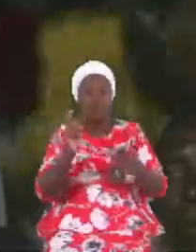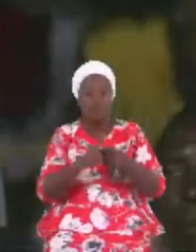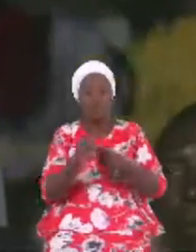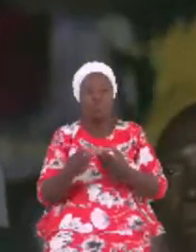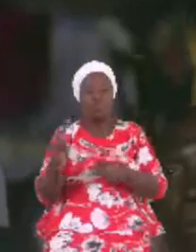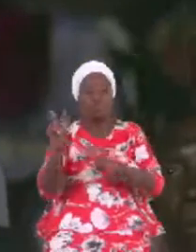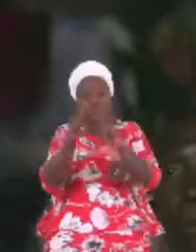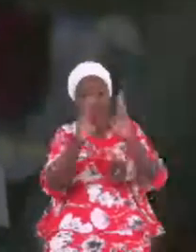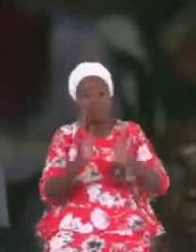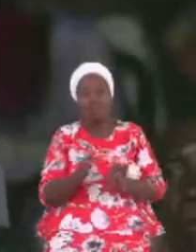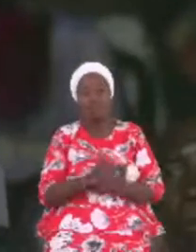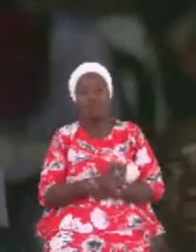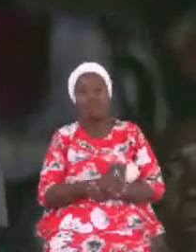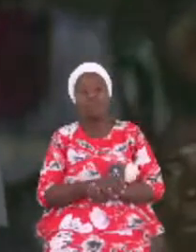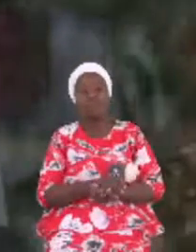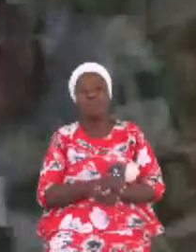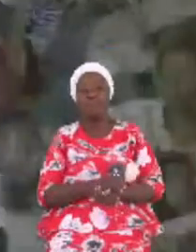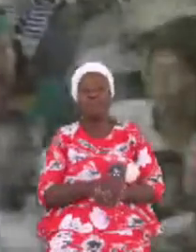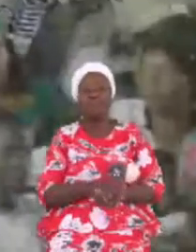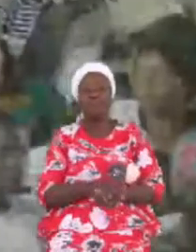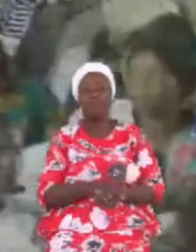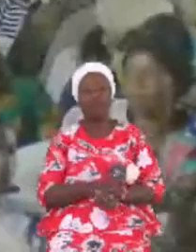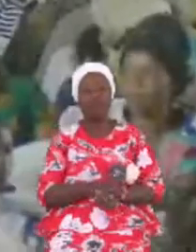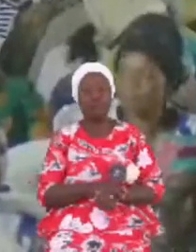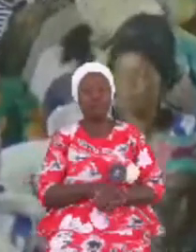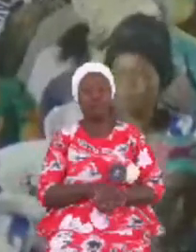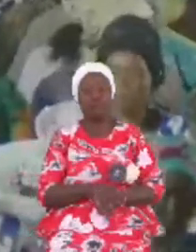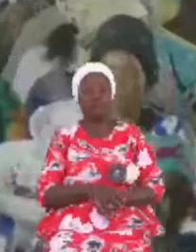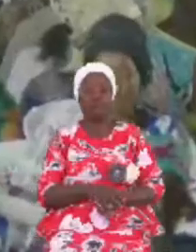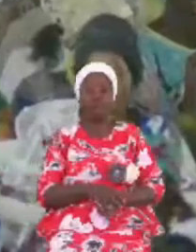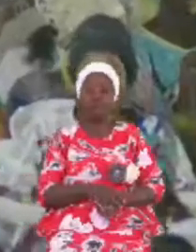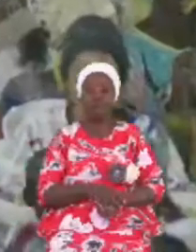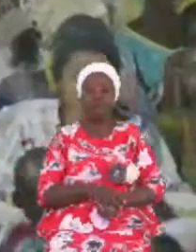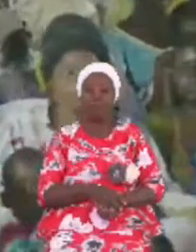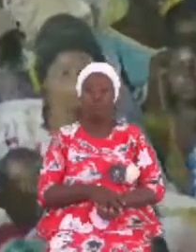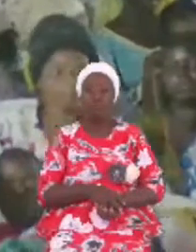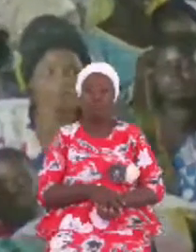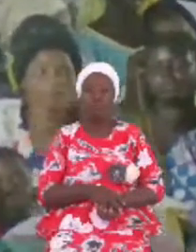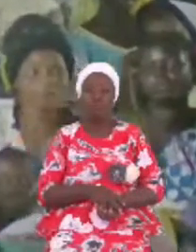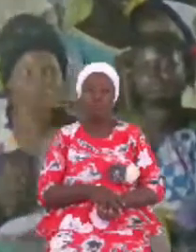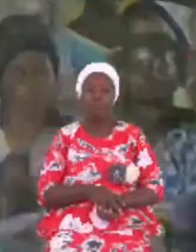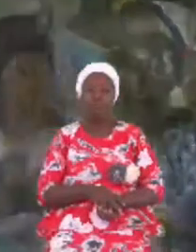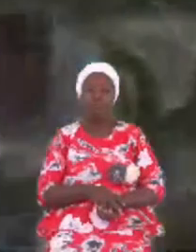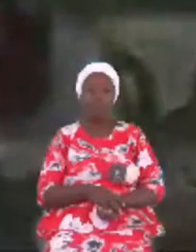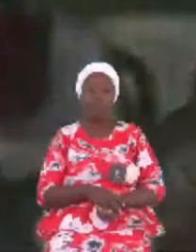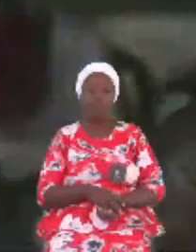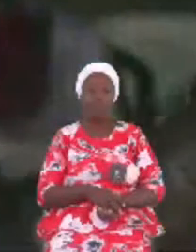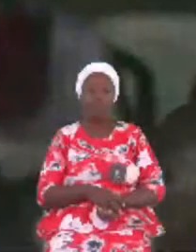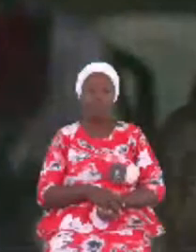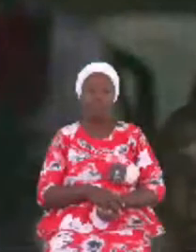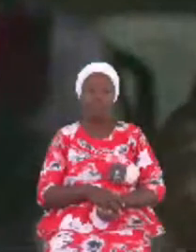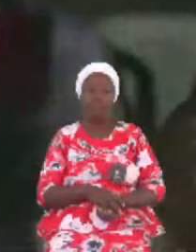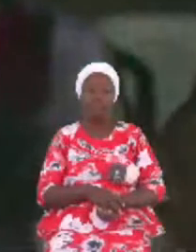Donc partout, vous avez donné votre vie au Seigneur, remplissez les fiches et retournez-les aux surveillants. Dans une